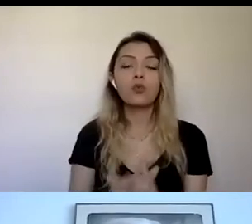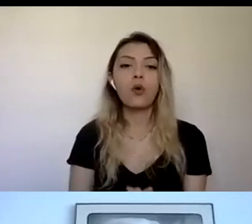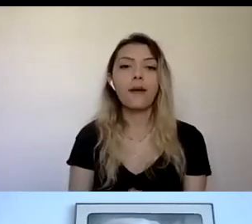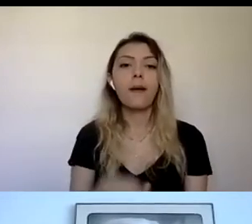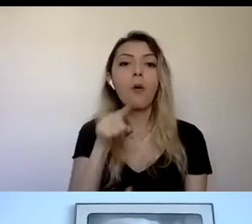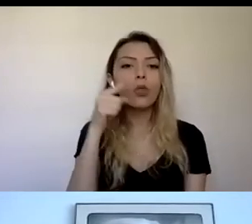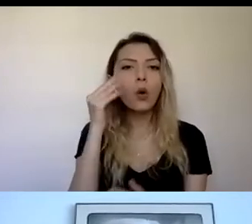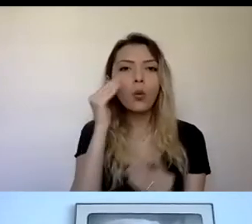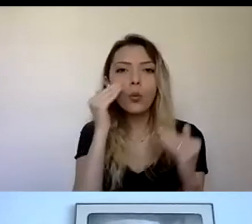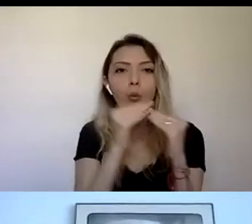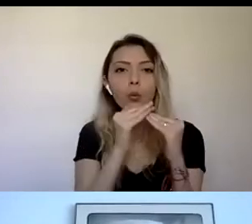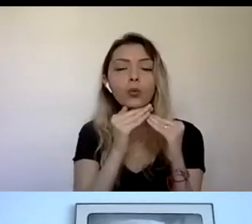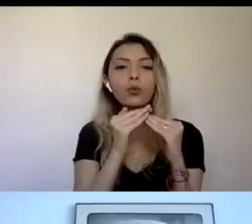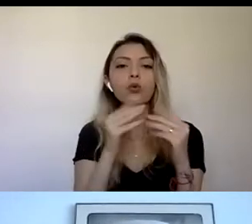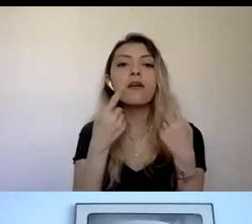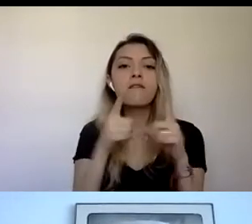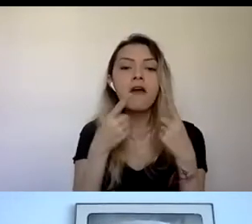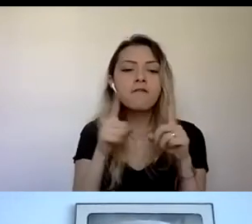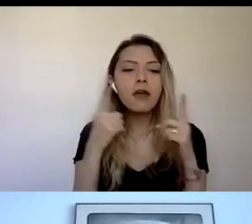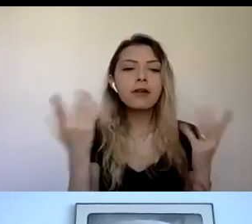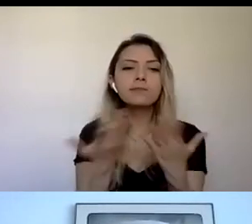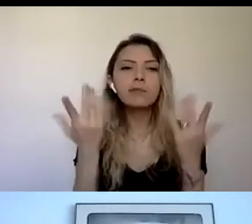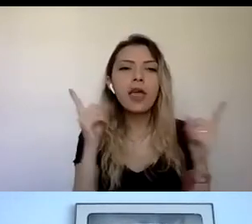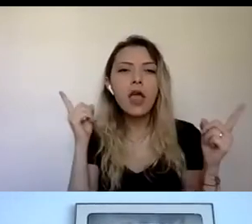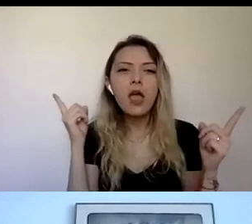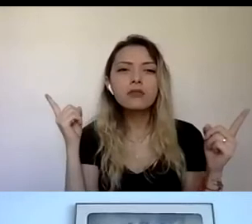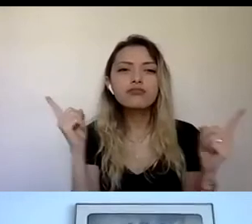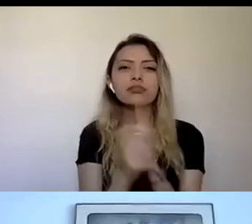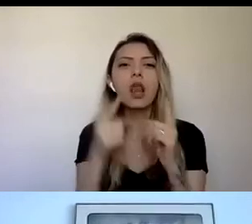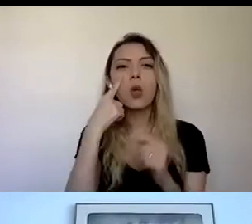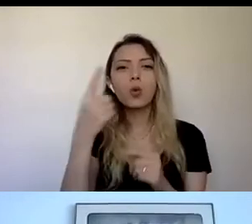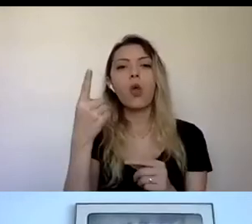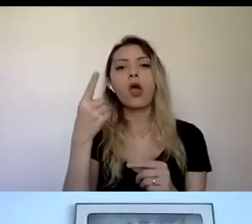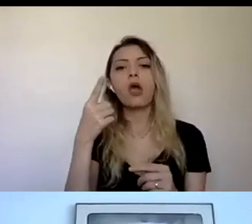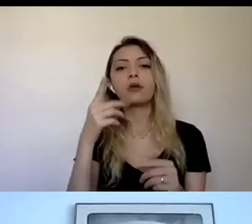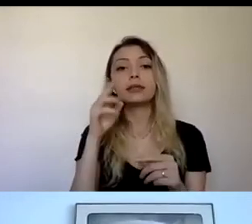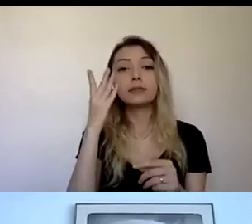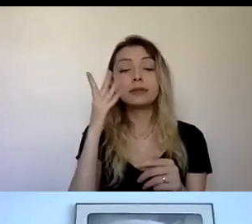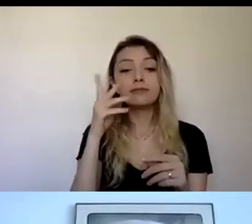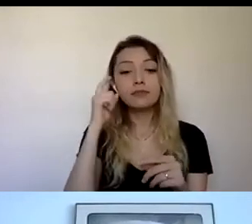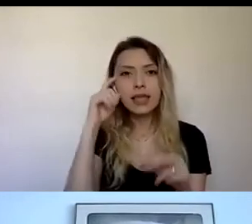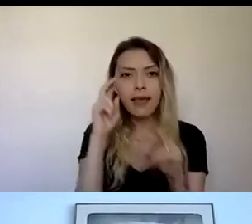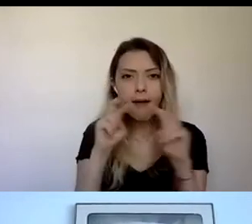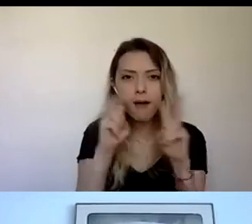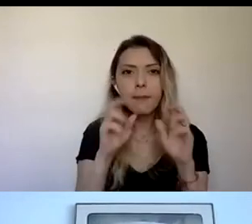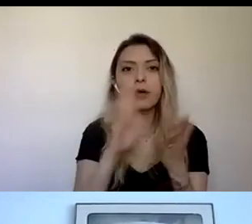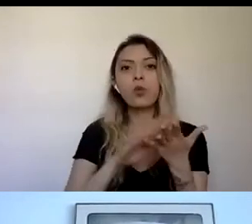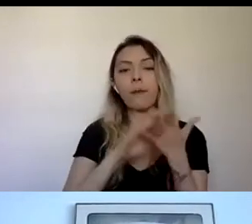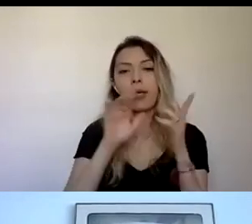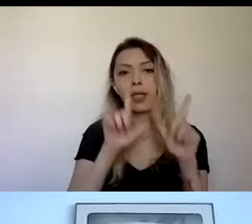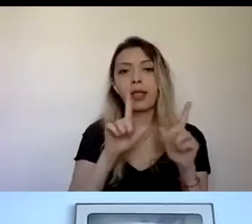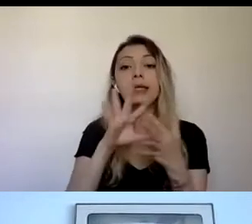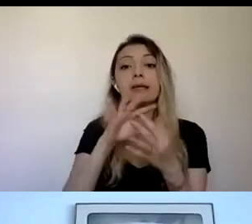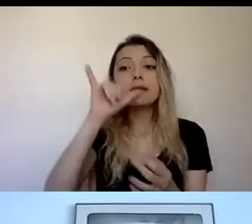uygun araçlarla izlememiz gerekiyor. Tabii ki sorun, ortaya çıkan sorun ve insan hakları ihlalinin boyutuna